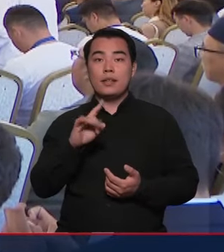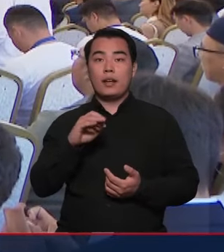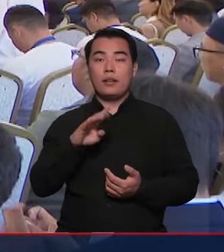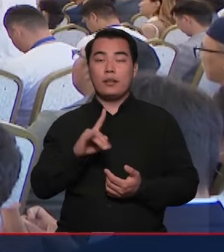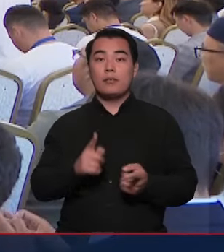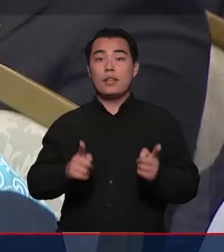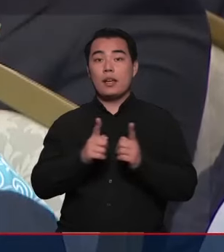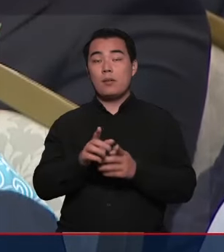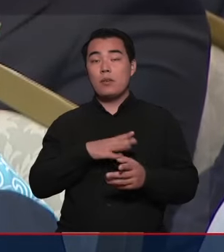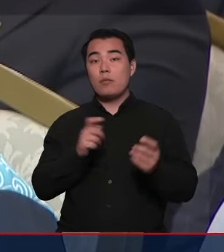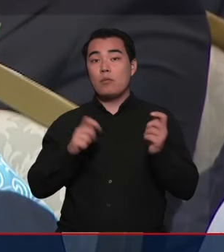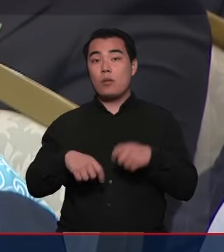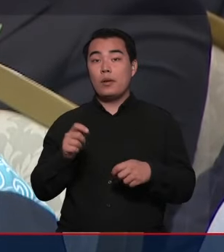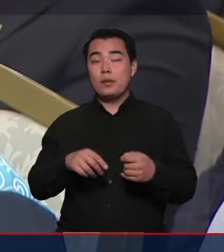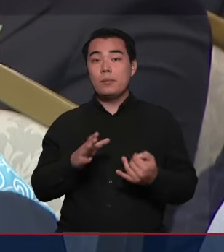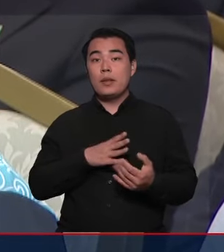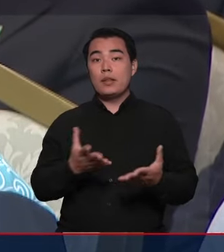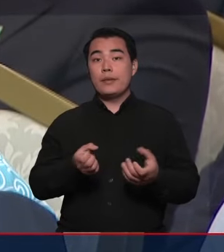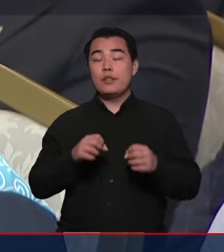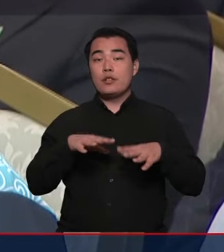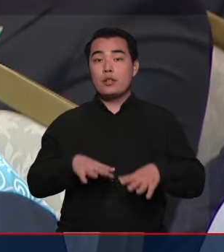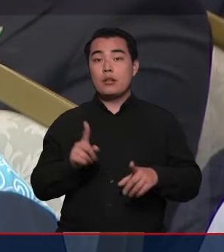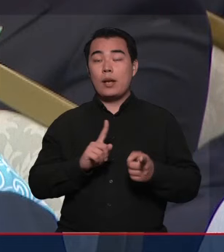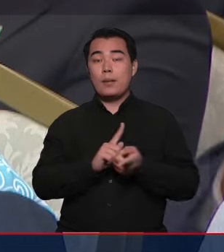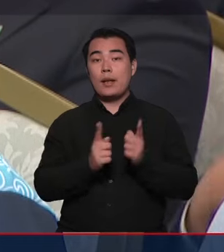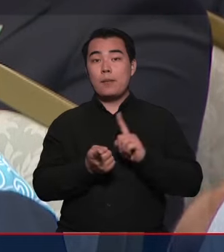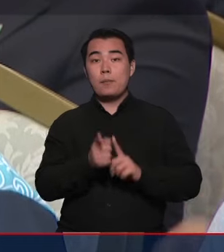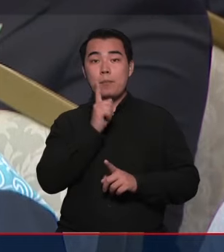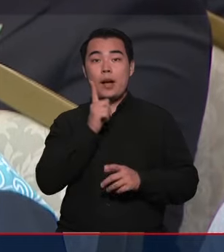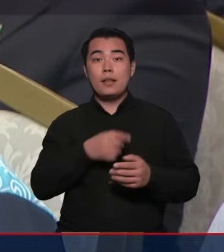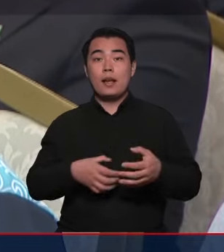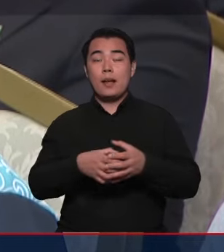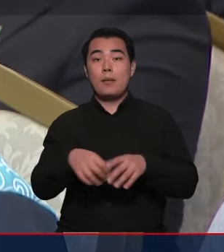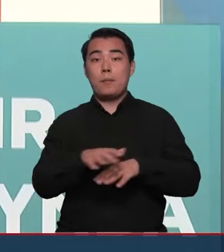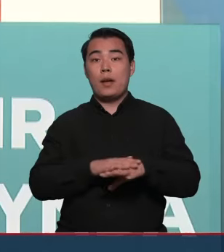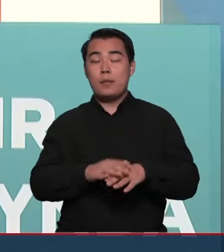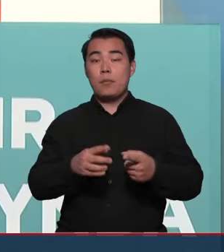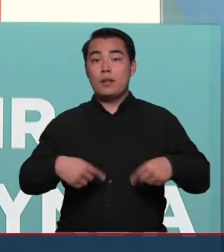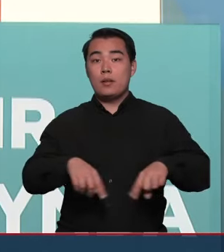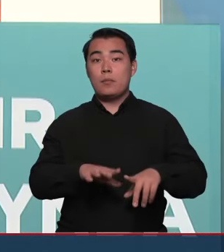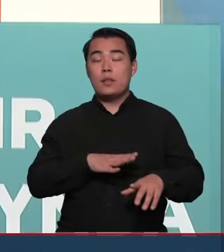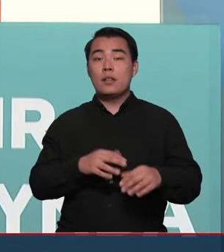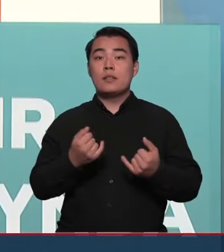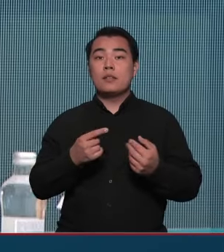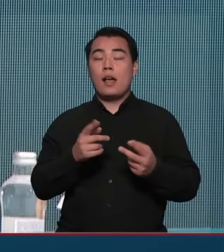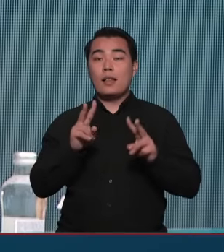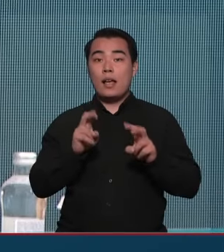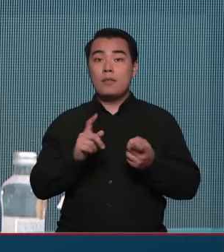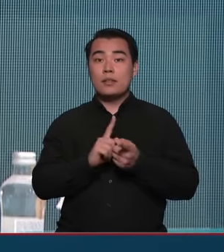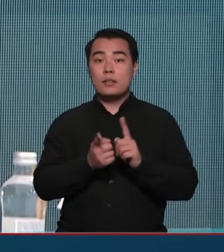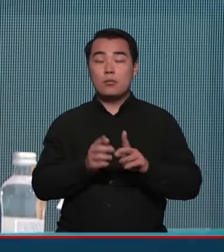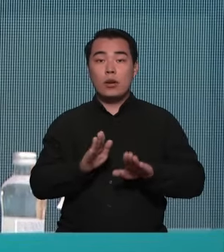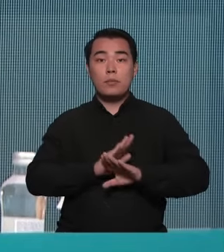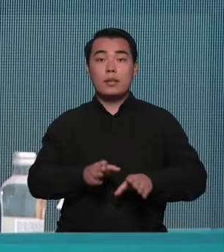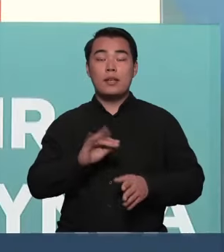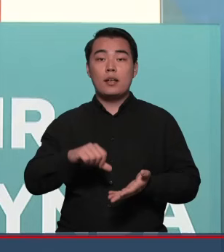Два года назад на форуме в Зеренде было принято решение о переименовании молодежного крыла партии. Изменилось не только название, но и суть организации.